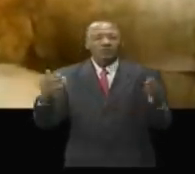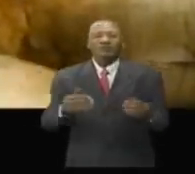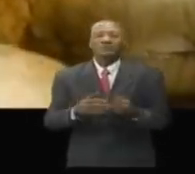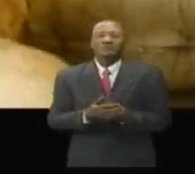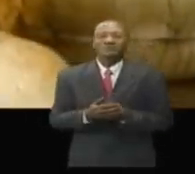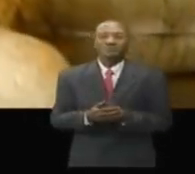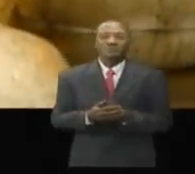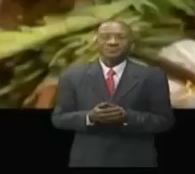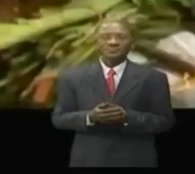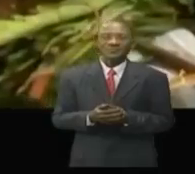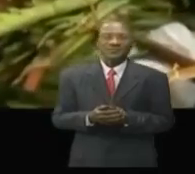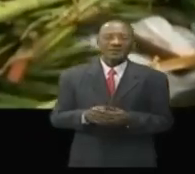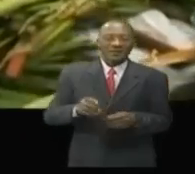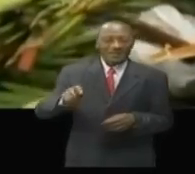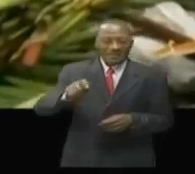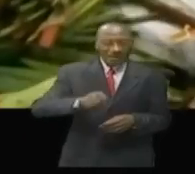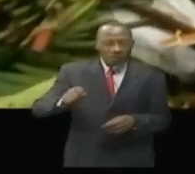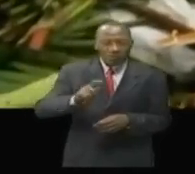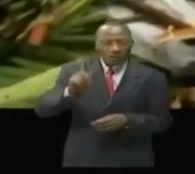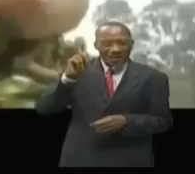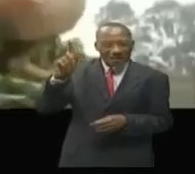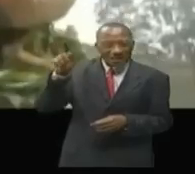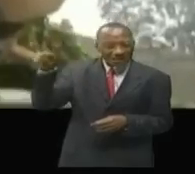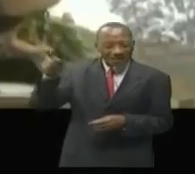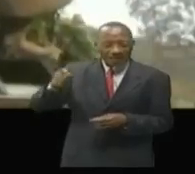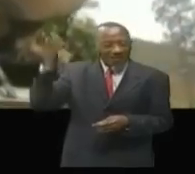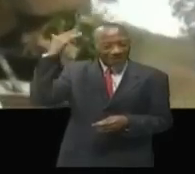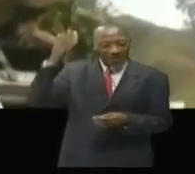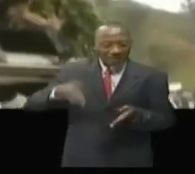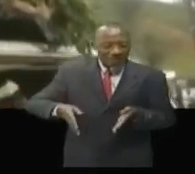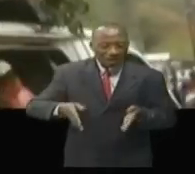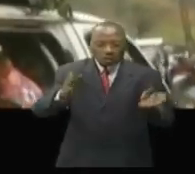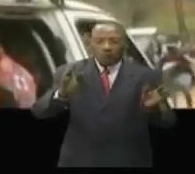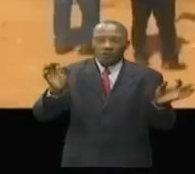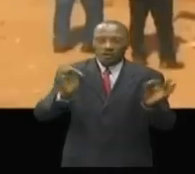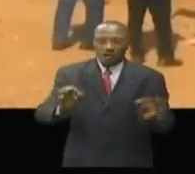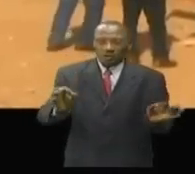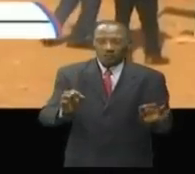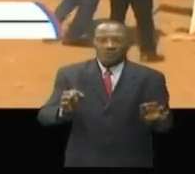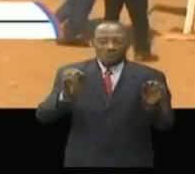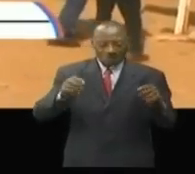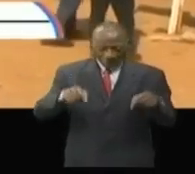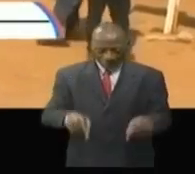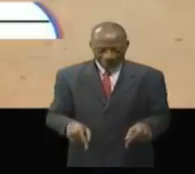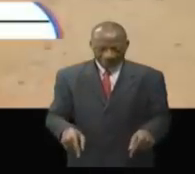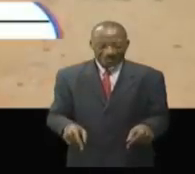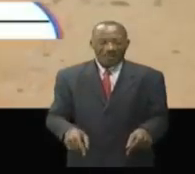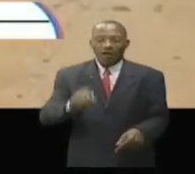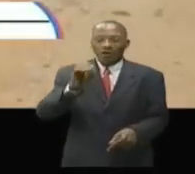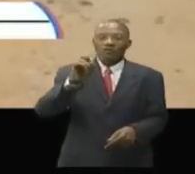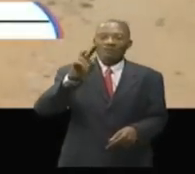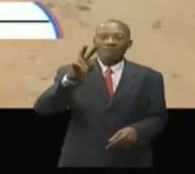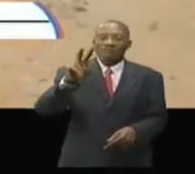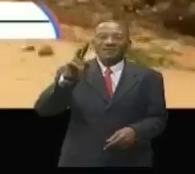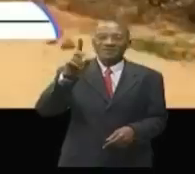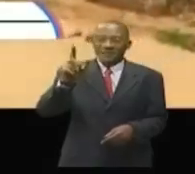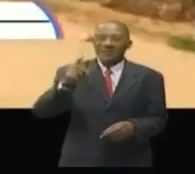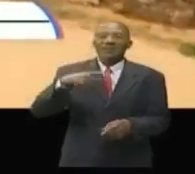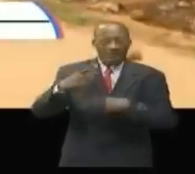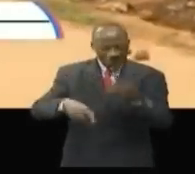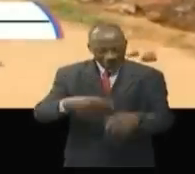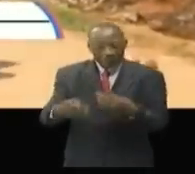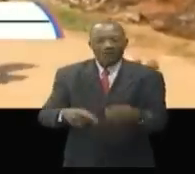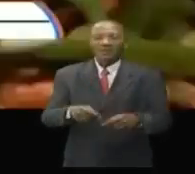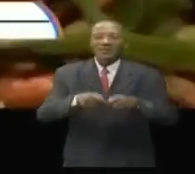du territoire de Chabunda où il n'y avait pas de routes réhabilitées par les partenaires, l'OVDA supervise 720 km de routes dans